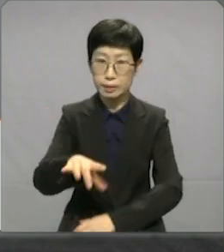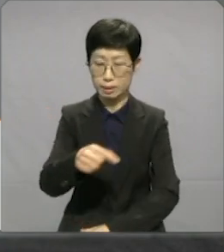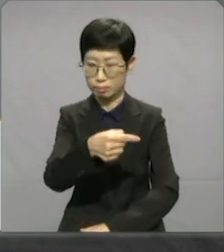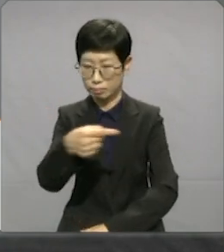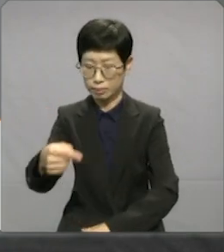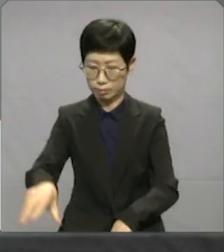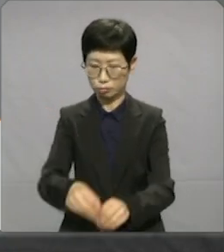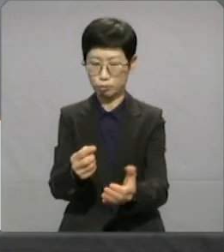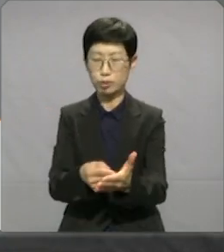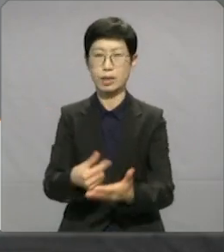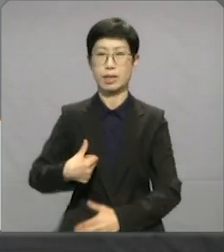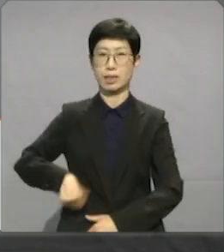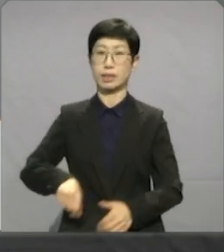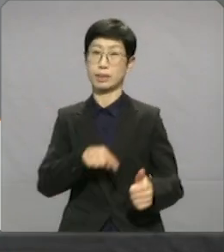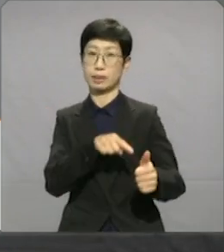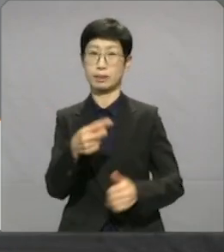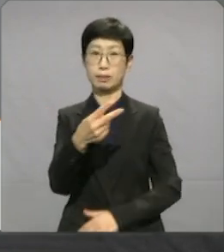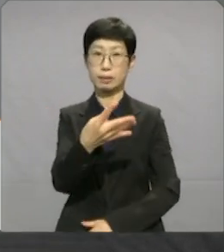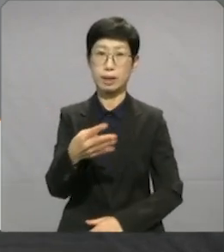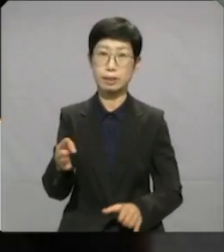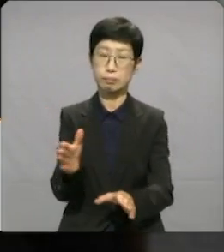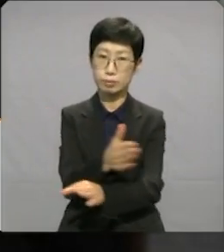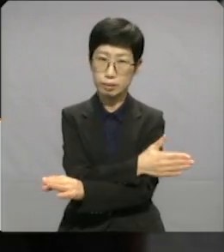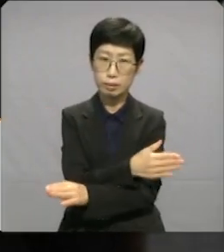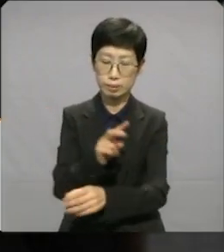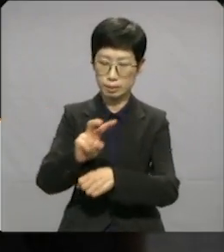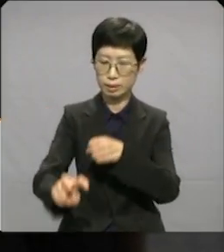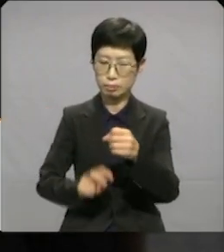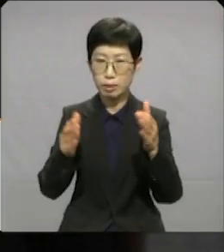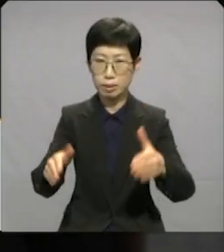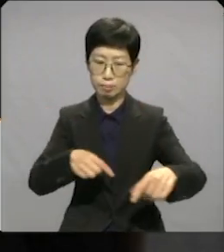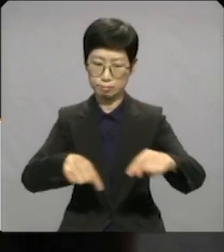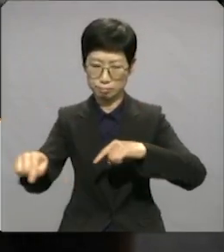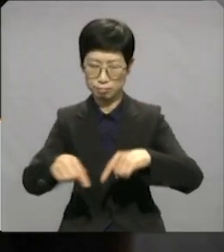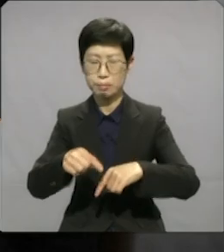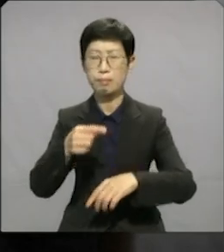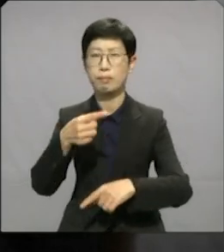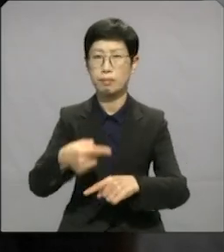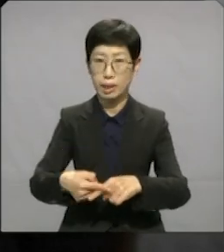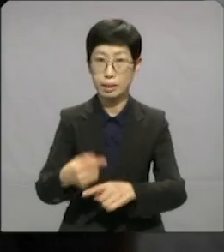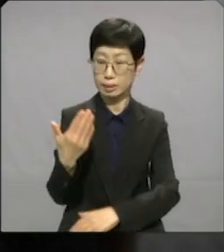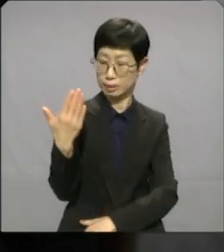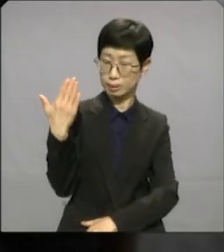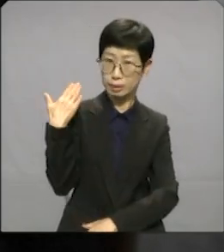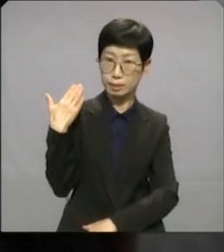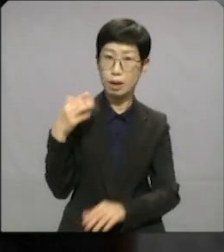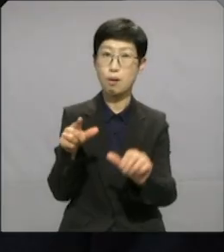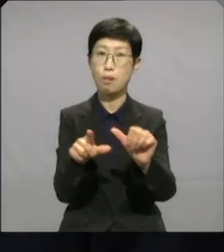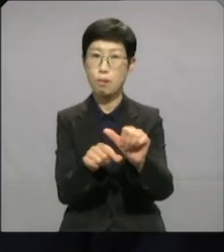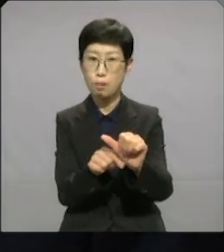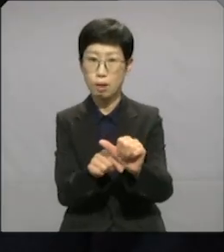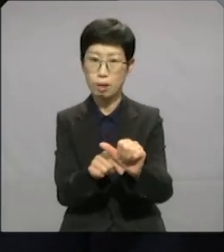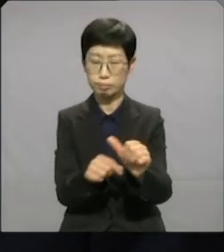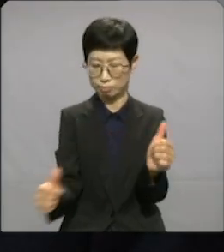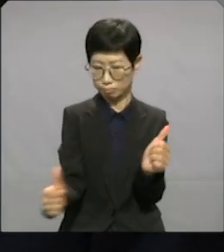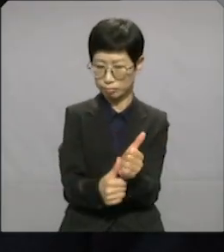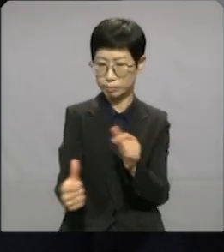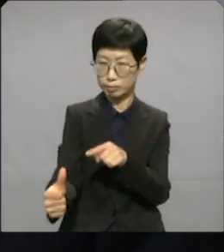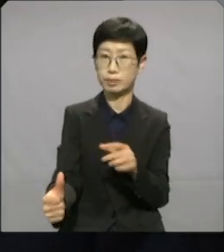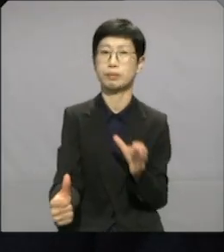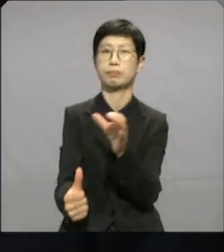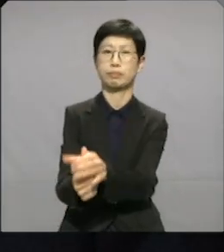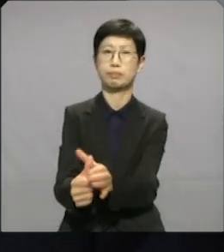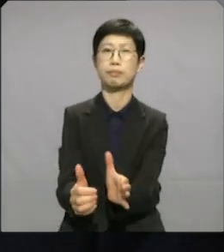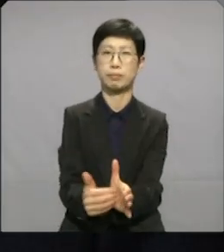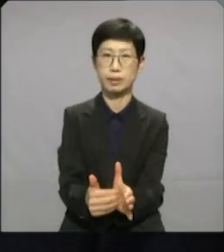이은 2004년부터 20년간 총리직을 지키다가 지난 5월 왕 당시 부총리에게 자리를 넘겨줬습니다